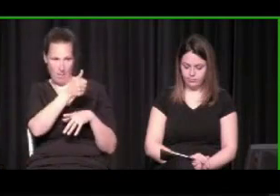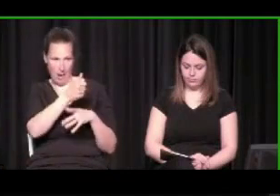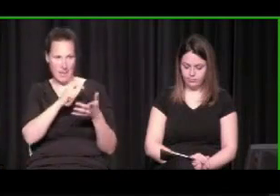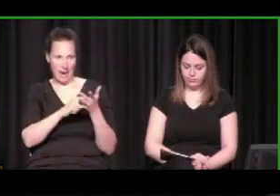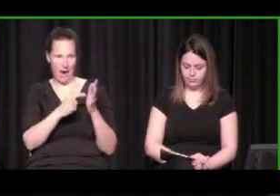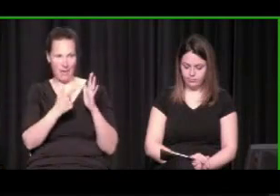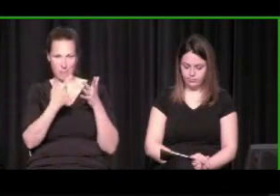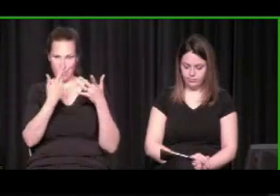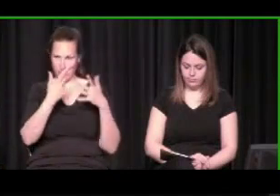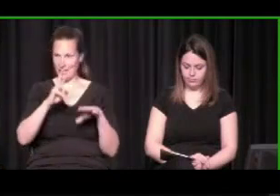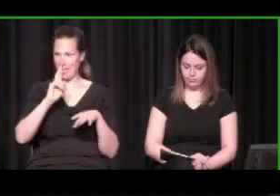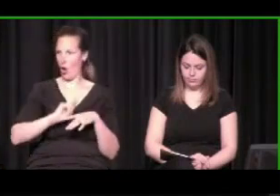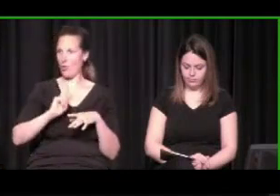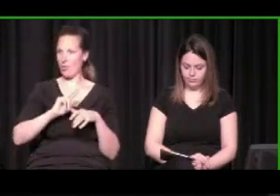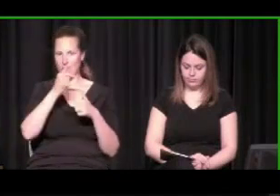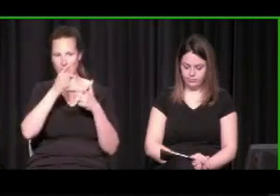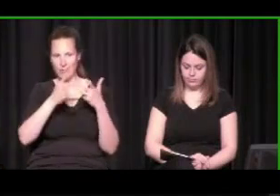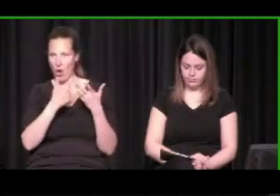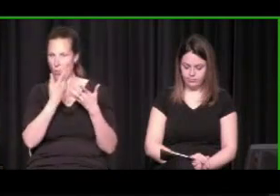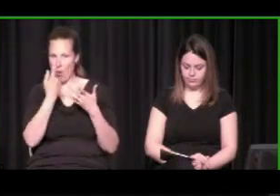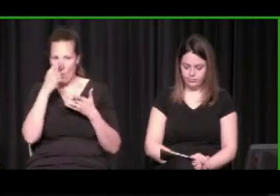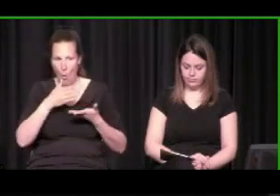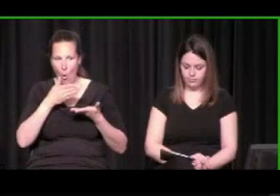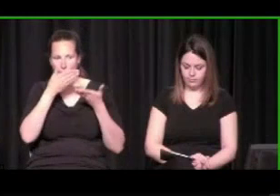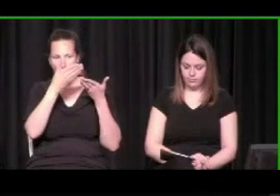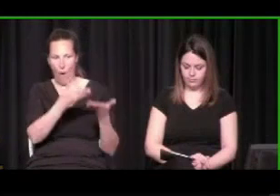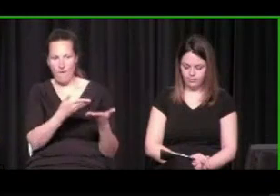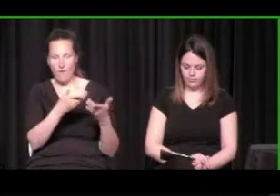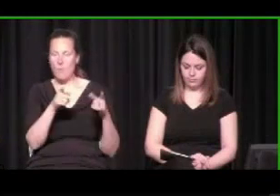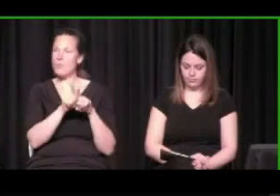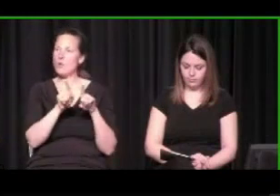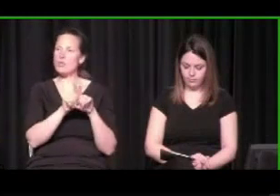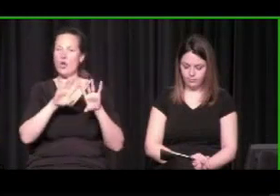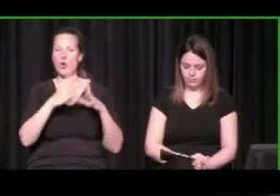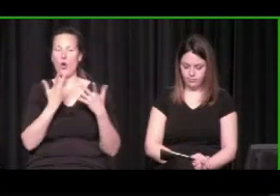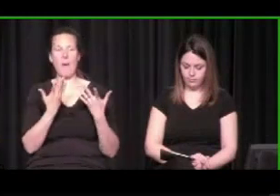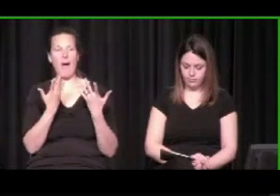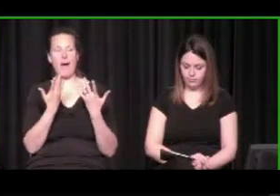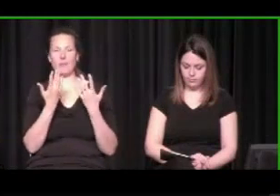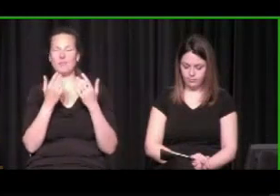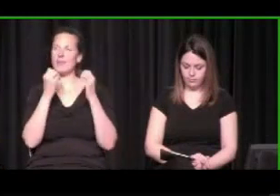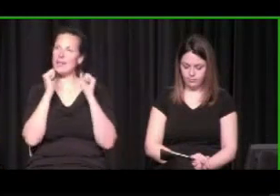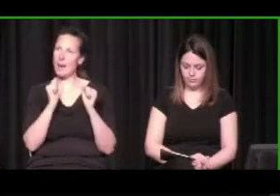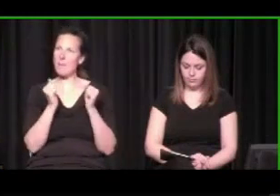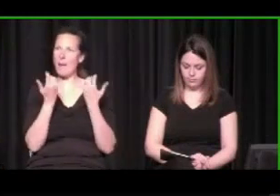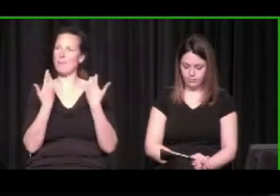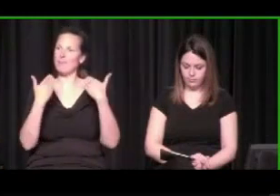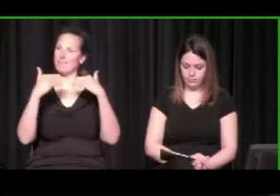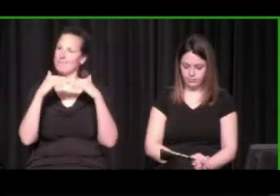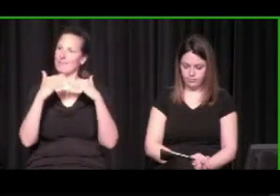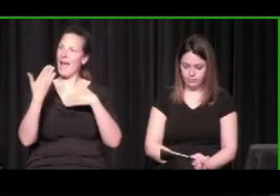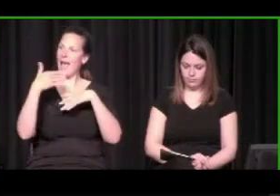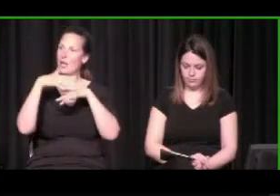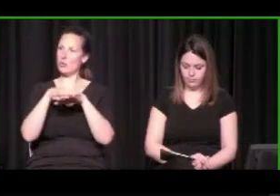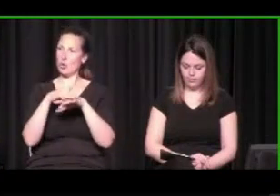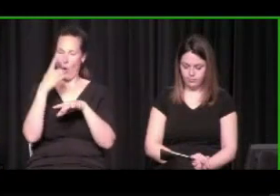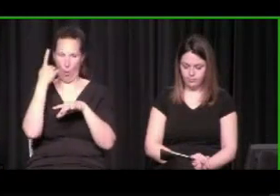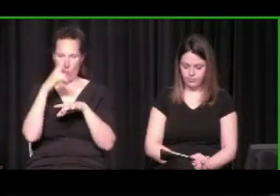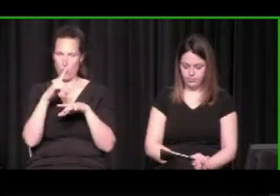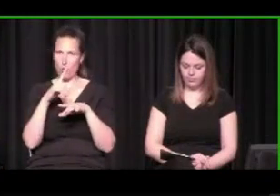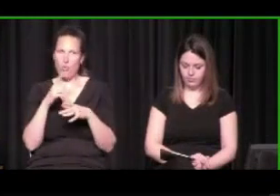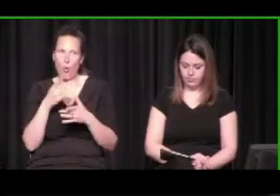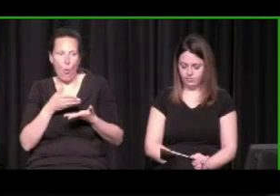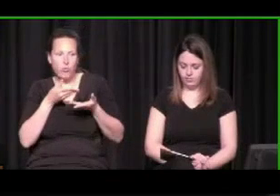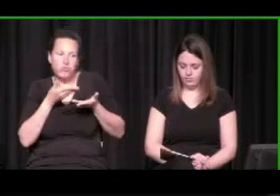la prise de la retraite. Comment favoriser également l'inclusion au sein de structures qui vont être non ségrégées, qui vont venir accroître également